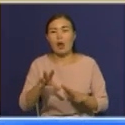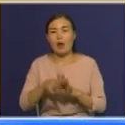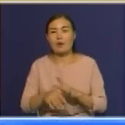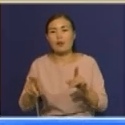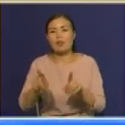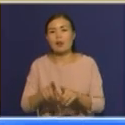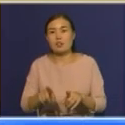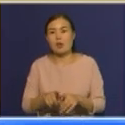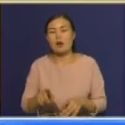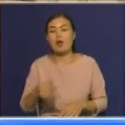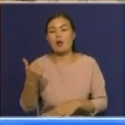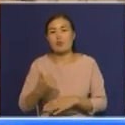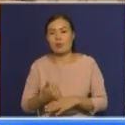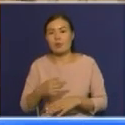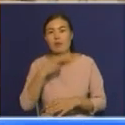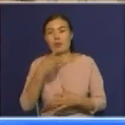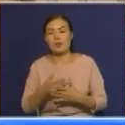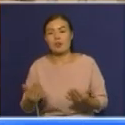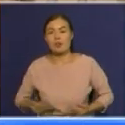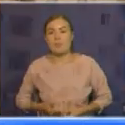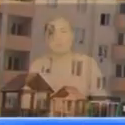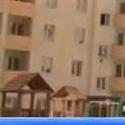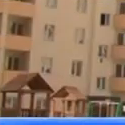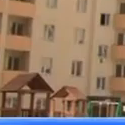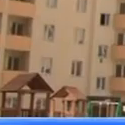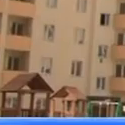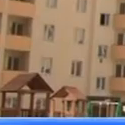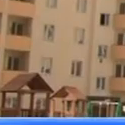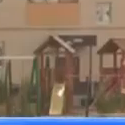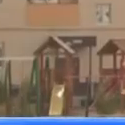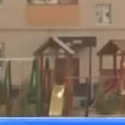центре внимания особенно вопросы обеспечения жильем руслан агаев фархад шатком к spect парад